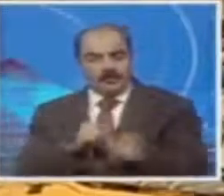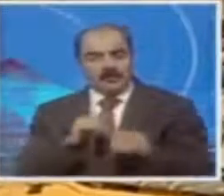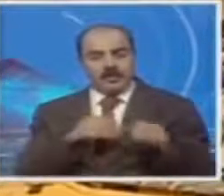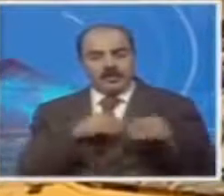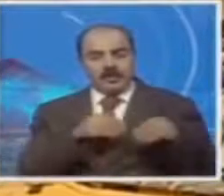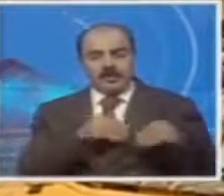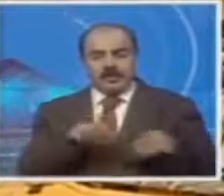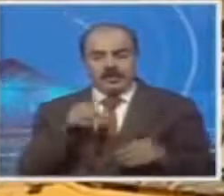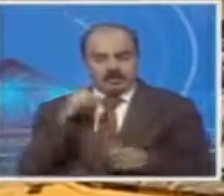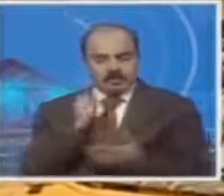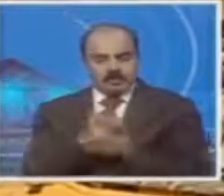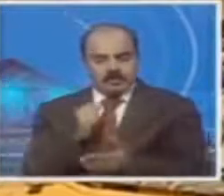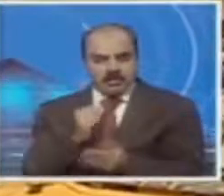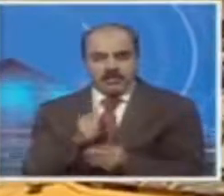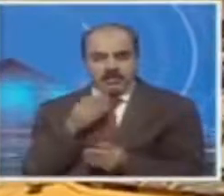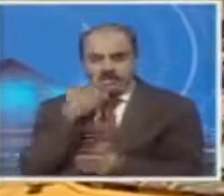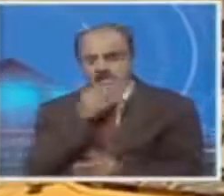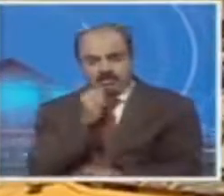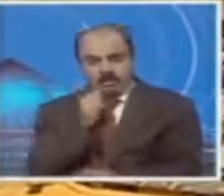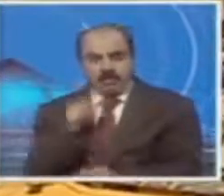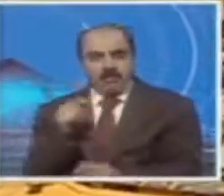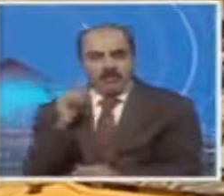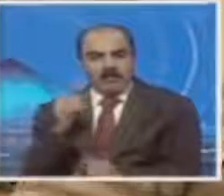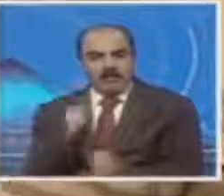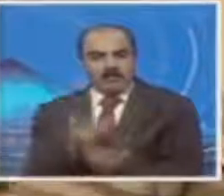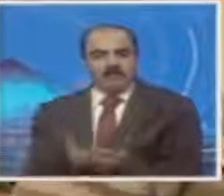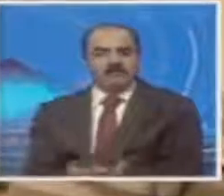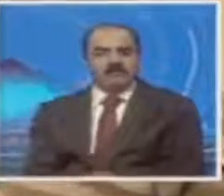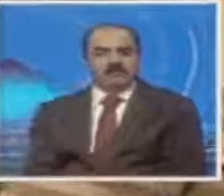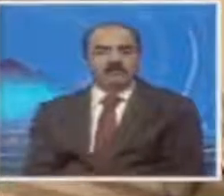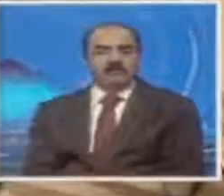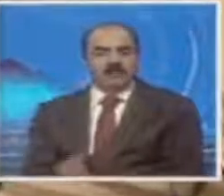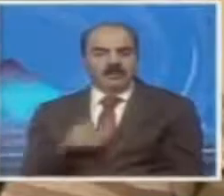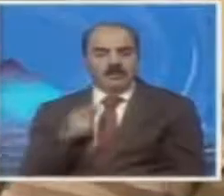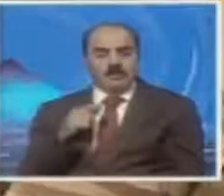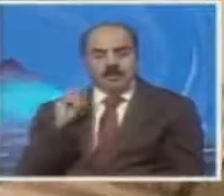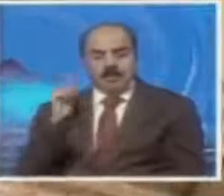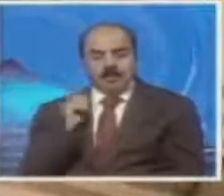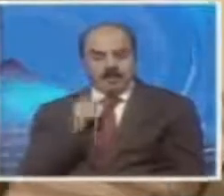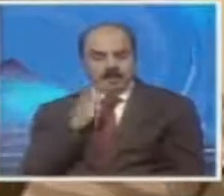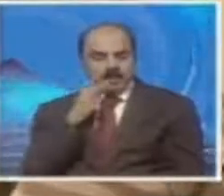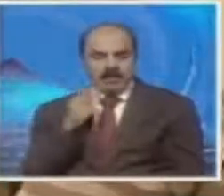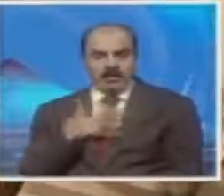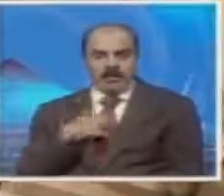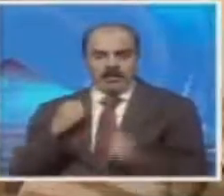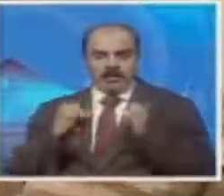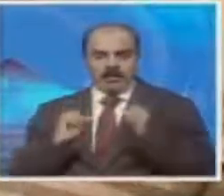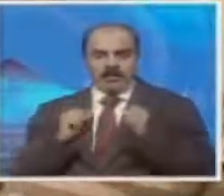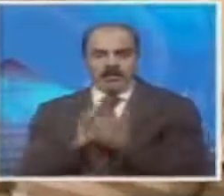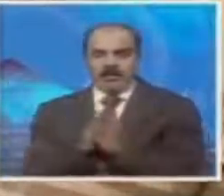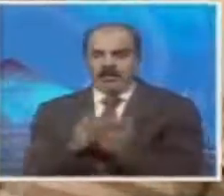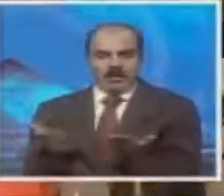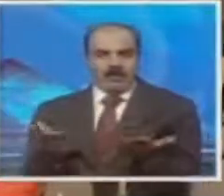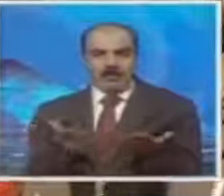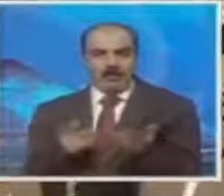عن كاهله المصاريف والالتزامات اللي عليه. مقارنة ببره افضل بكتير، احنا بنبص للتيشيرتات هنا وللكتب والحاجات دي